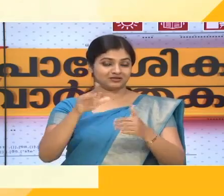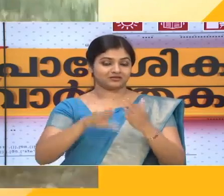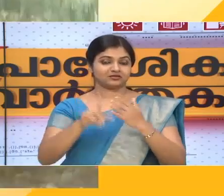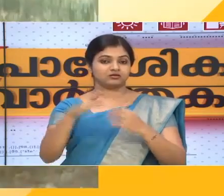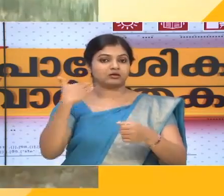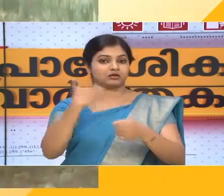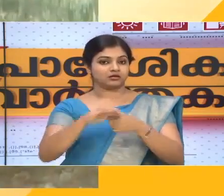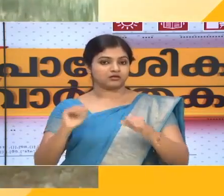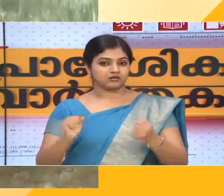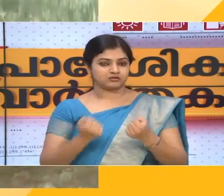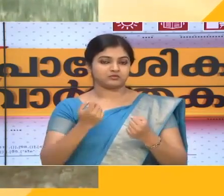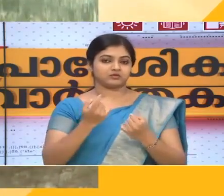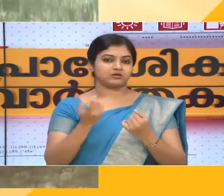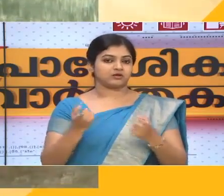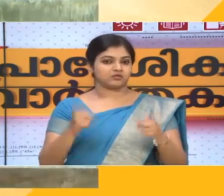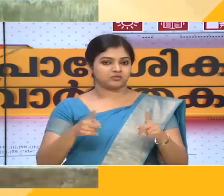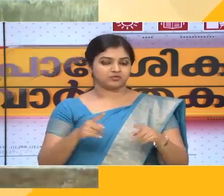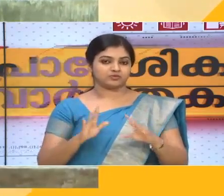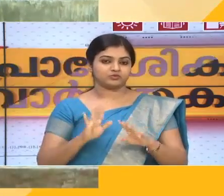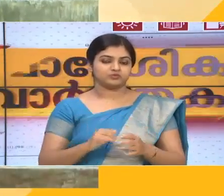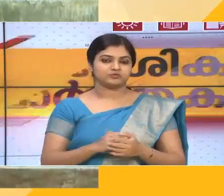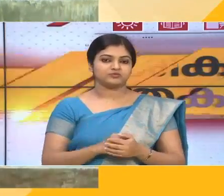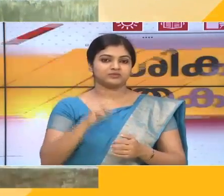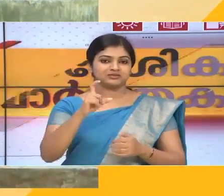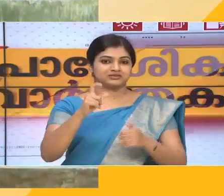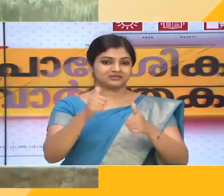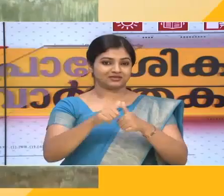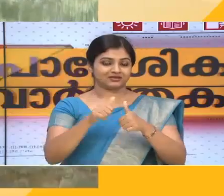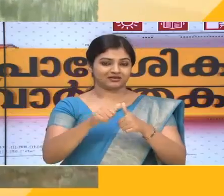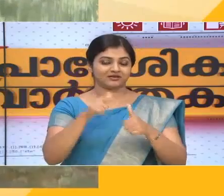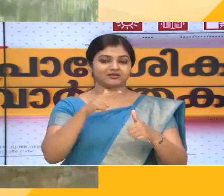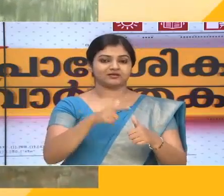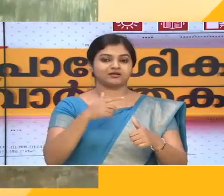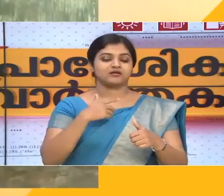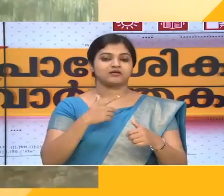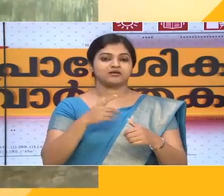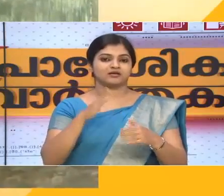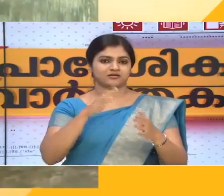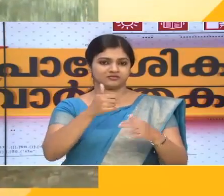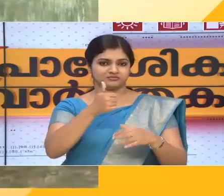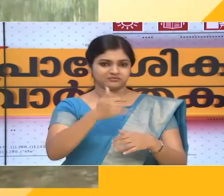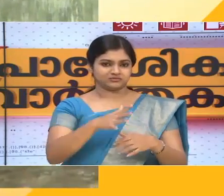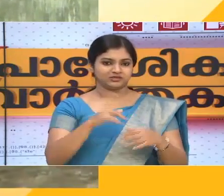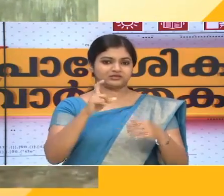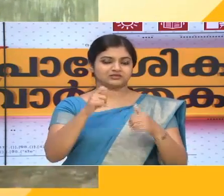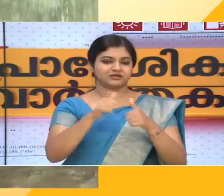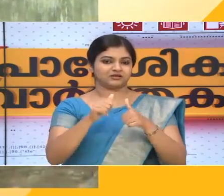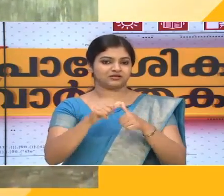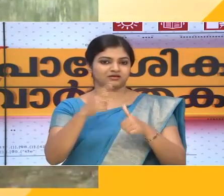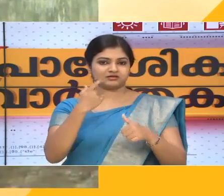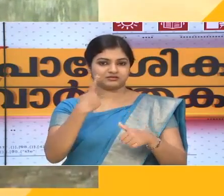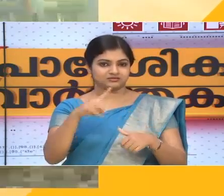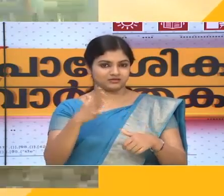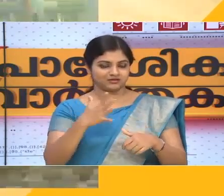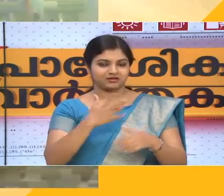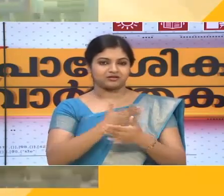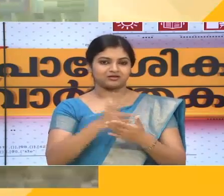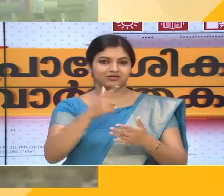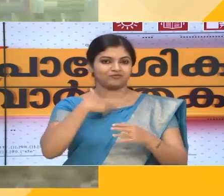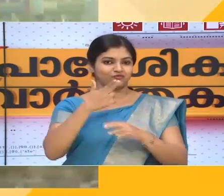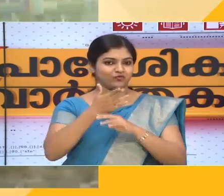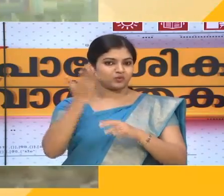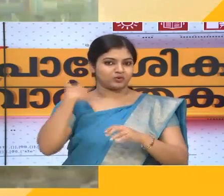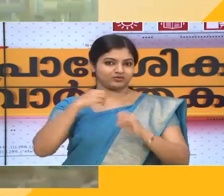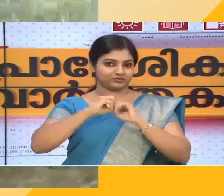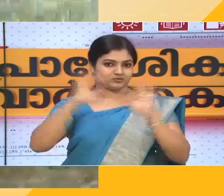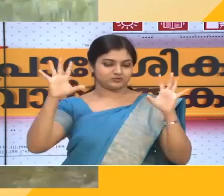പറയുന്നു. പ്രധാനമായിട്ടും കാണുന്നത് പൗരത്വ ബില്ലുമായിട്ട് ബന്ധപ്പെട്ട് ഞാൻ സോഷ്യൽ മീഡിയയിൽ വീഡിയോ ചെയ്തിട്ടുണ്ടായിരുന്നു. എന്താണ് പൗരത്വ ബില്ലെന്നൊക്കെ പറഞ്ഞുകൊണ്ട് ചെയ്തിട്ടുണ്ടായിരുന്നു. അപ്പോൾ ആ